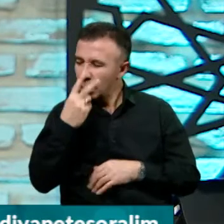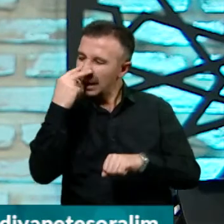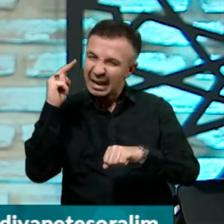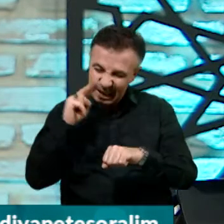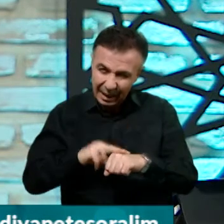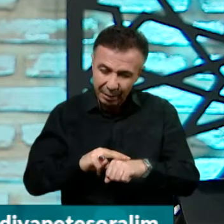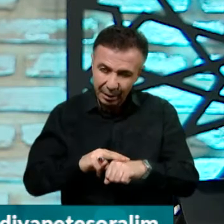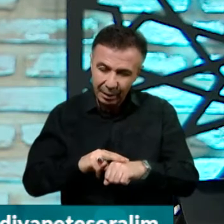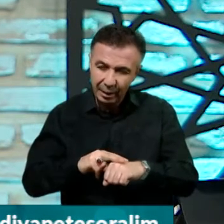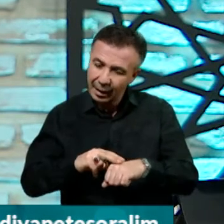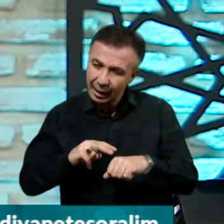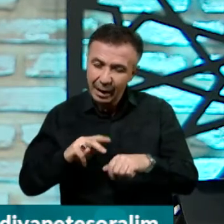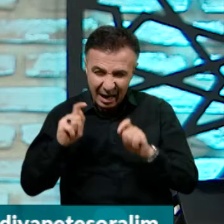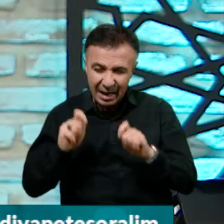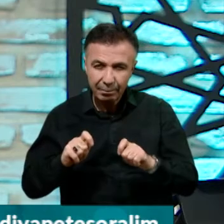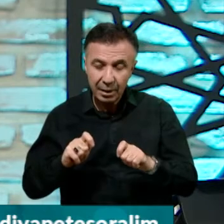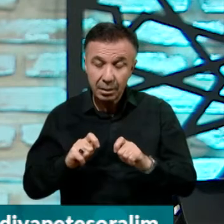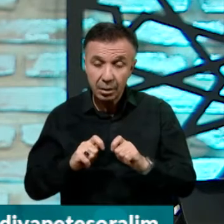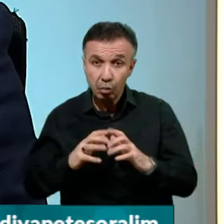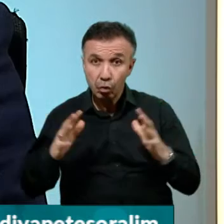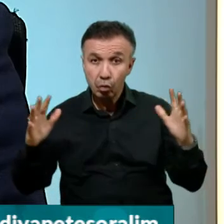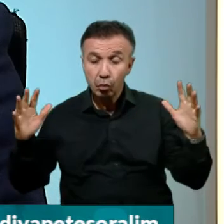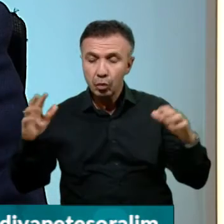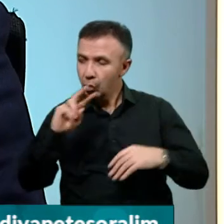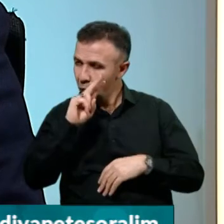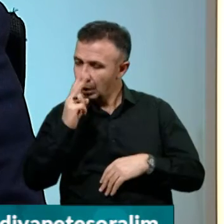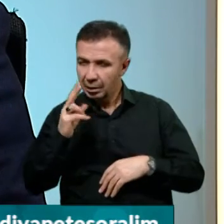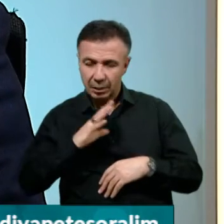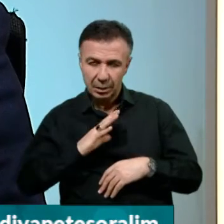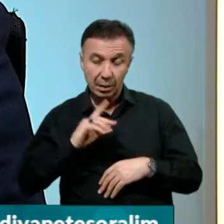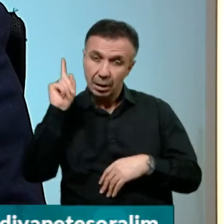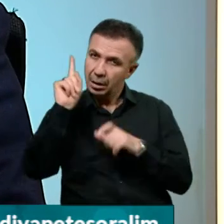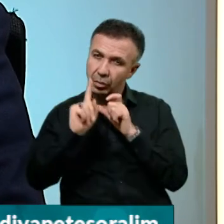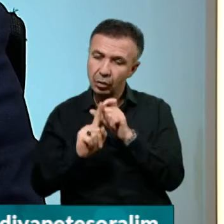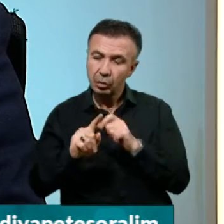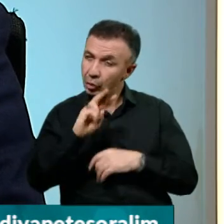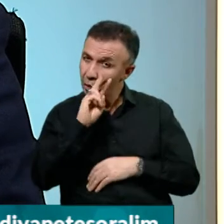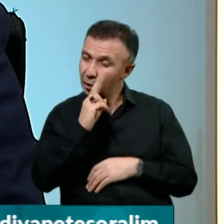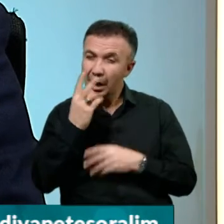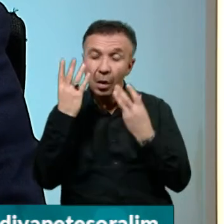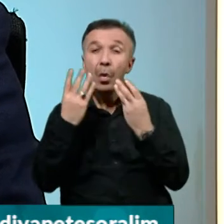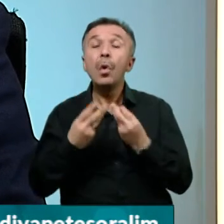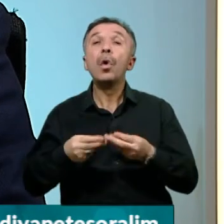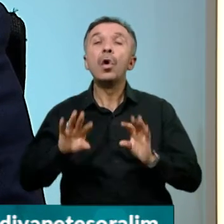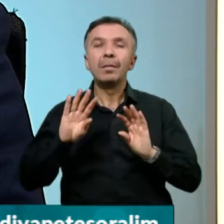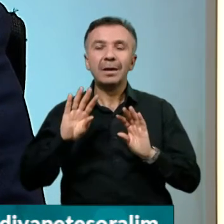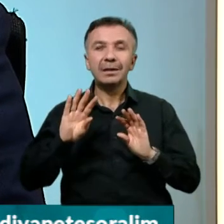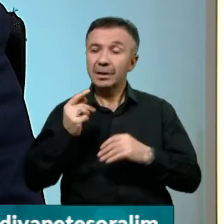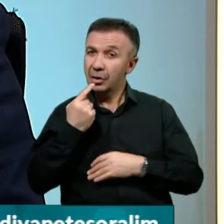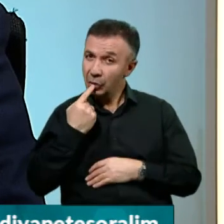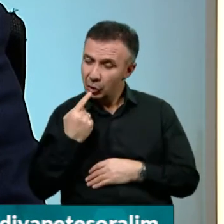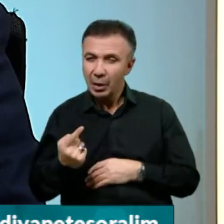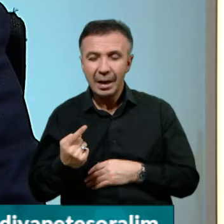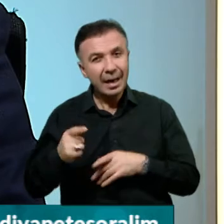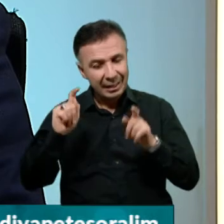pekiştirmek nedir? En büyük günahlardandır. Tabii. Yani Allah muhafaza, bunun günah olmadığını iddia ederek